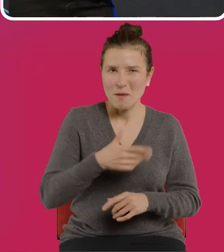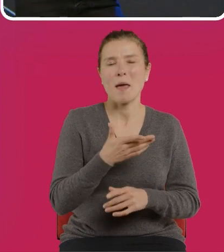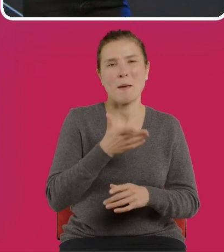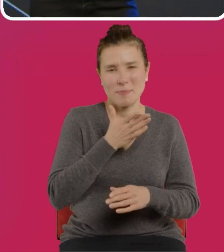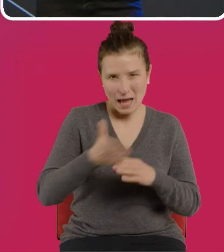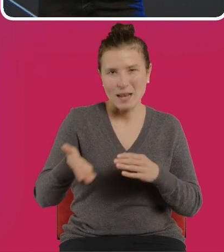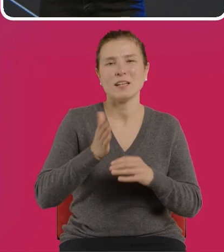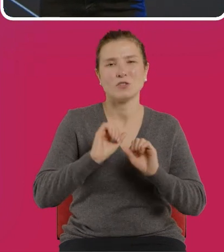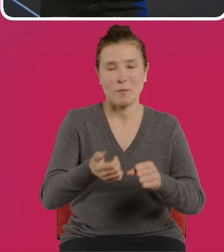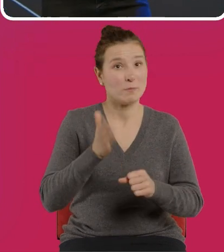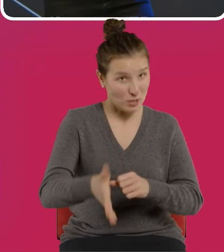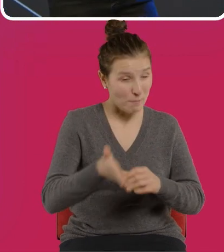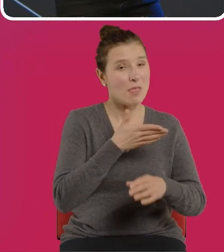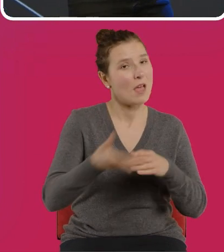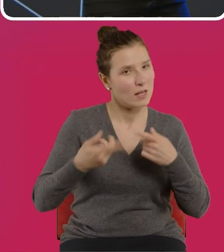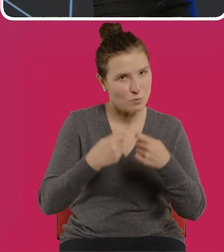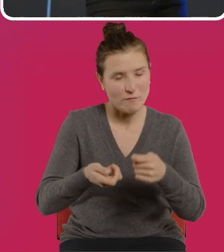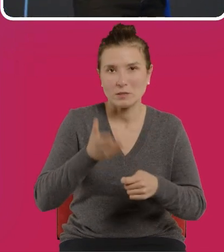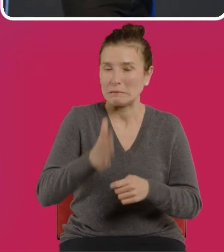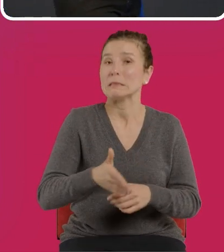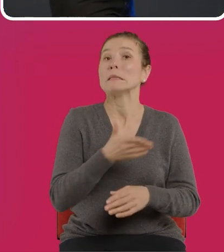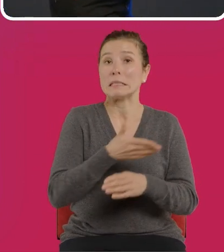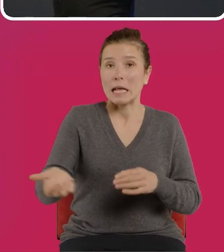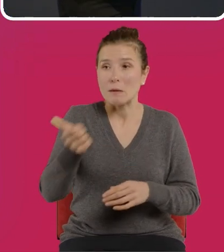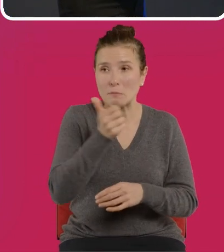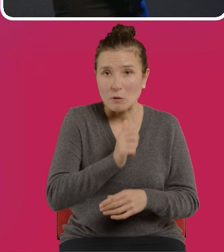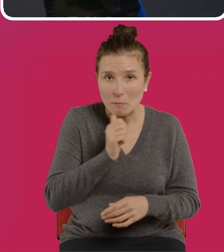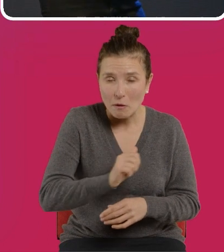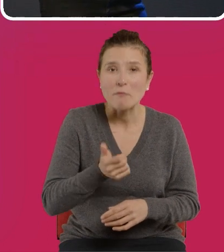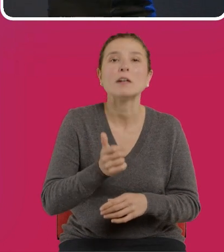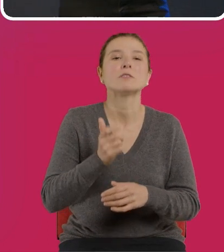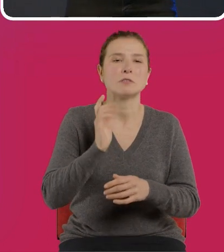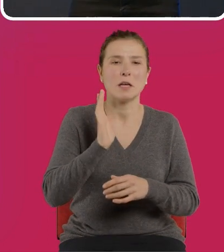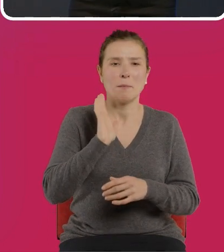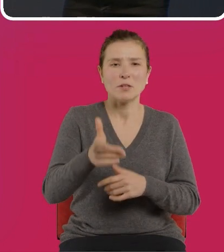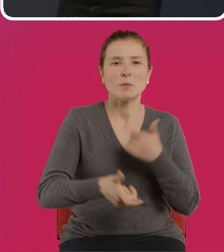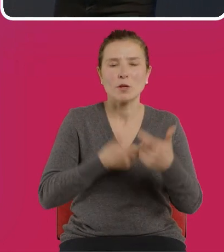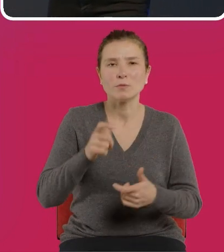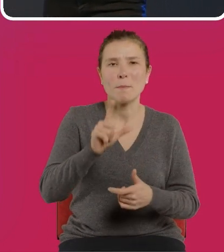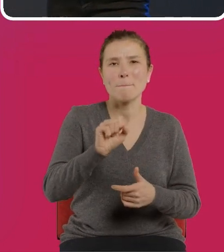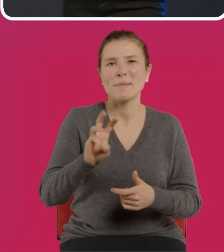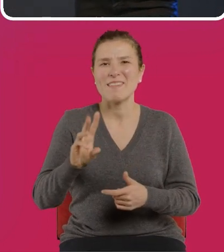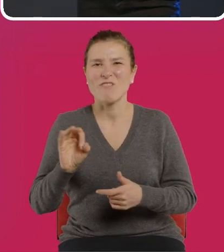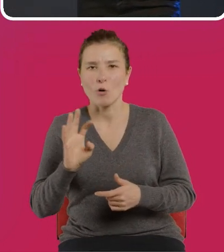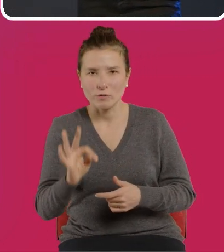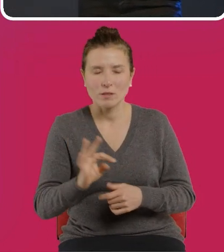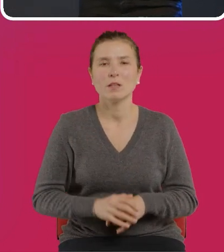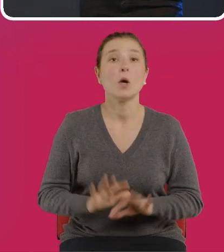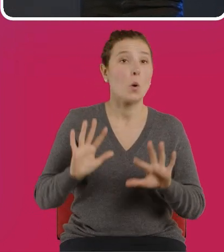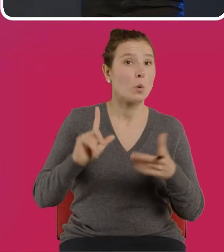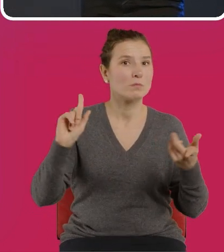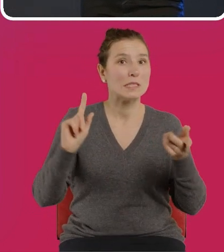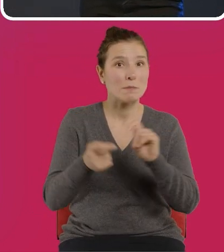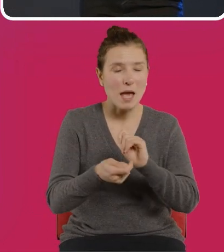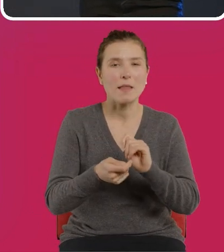jednak jeszcze sprzedamy i jednak spróbujemy zrobić pivot, też takie ważne słowo, czyli zmianę, coś,